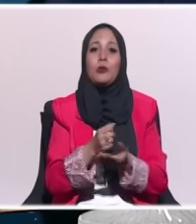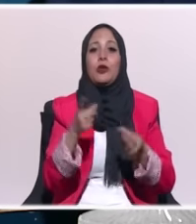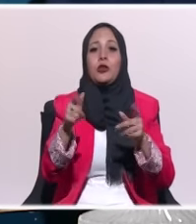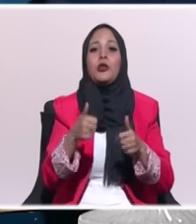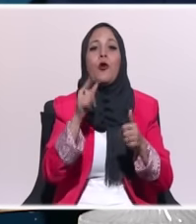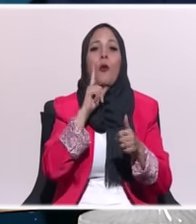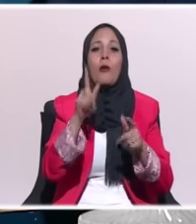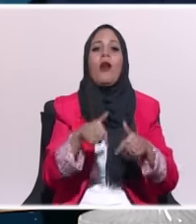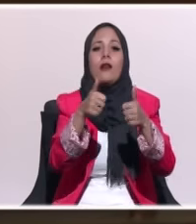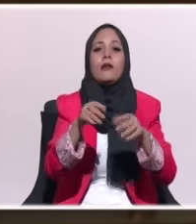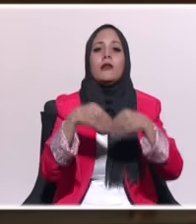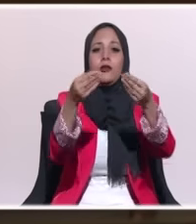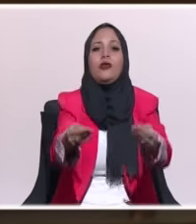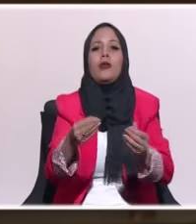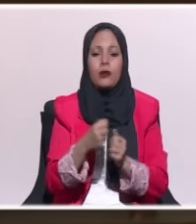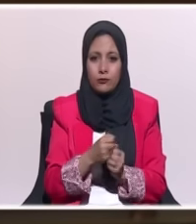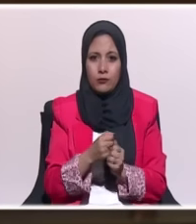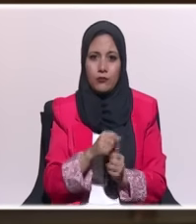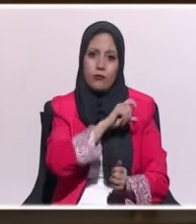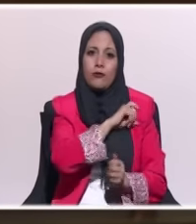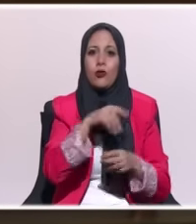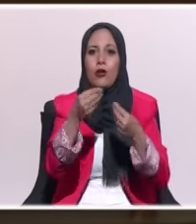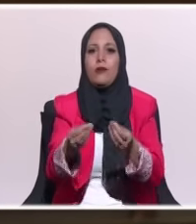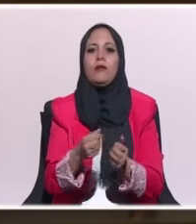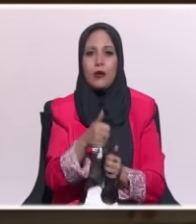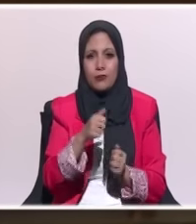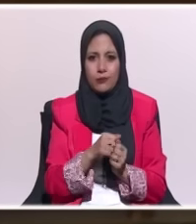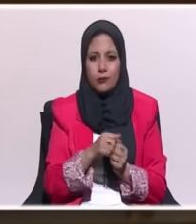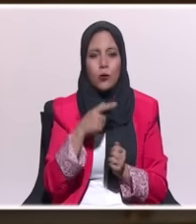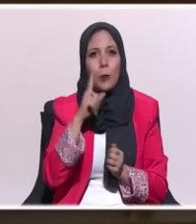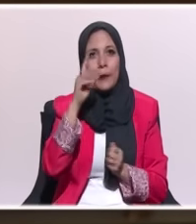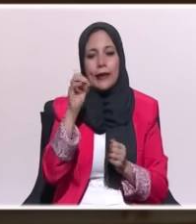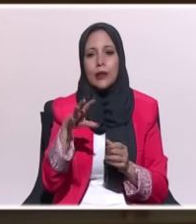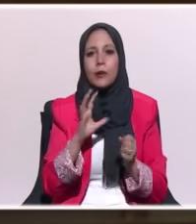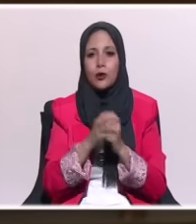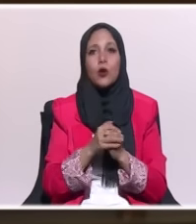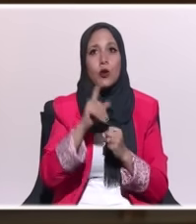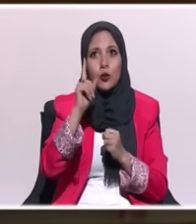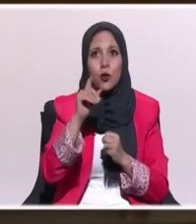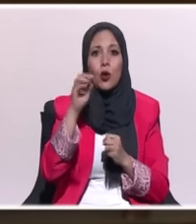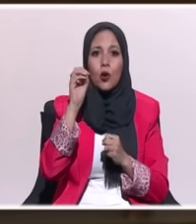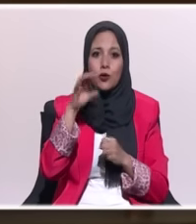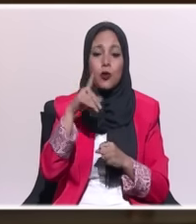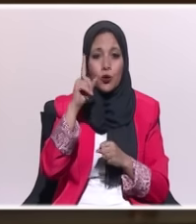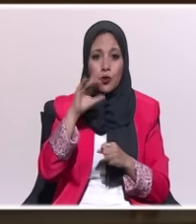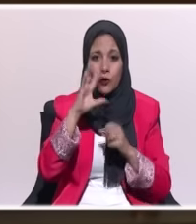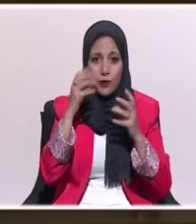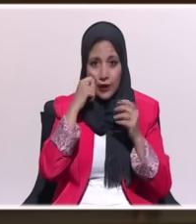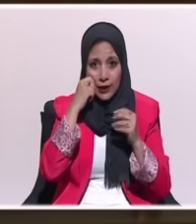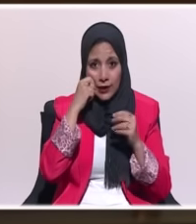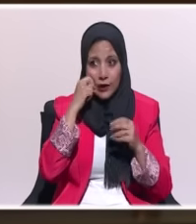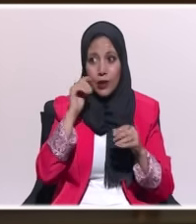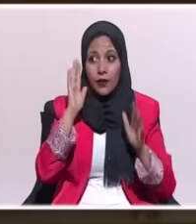ربنا احياني والدنيا عمر هكرمك ان شاء الله. وهطلب تكريمك في عيد الام اللي جاي ان شاء الله. وانا واثق ان في جهات محترمه جدا وعظيمه جدا في